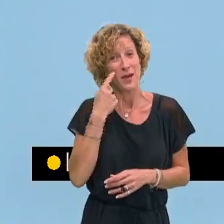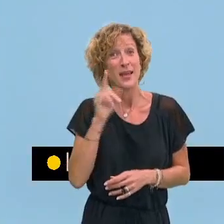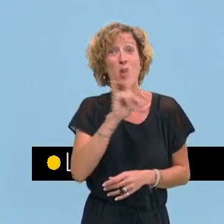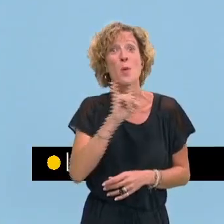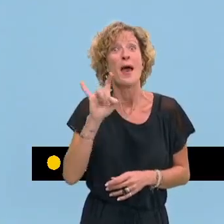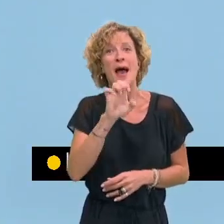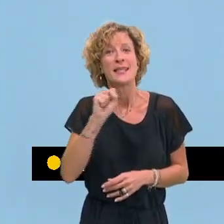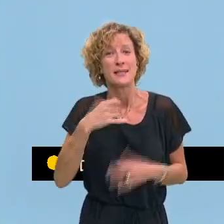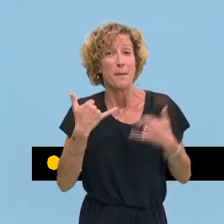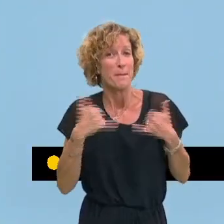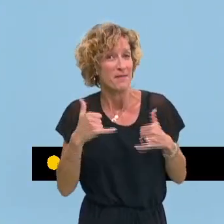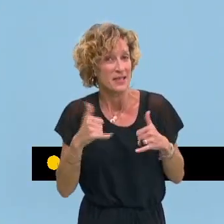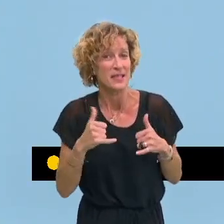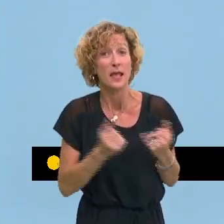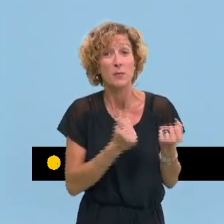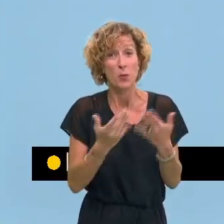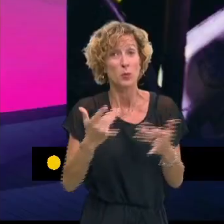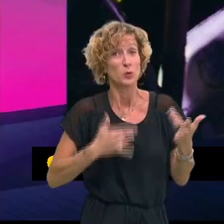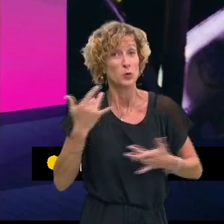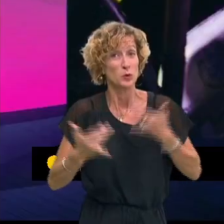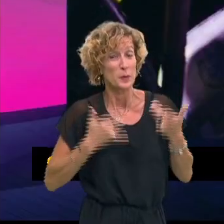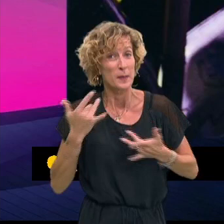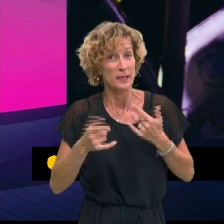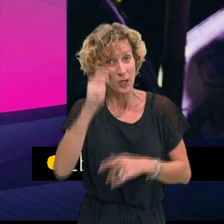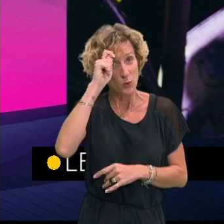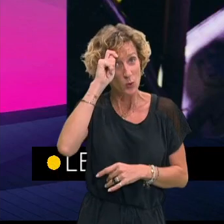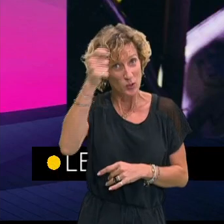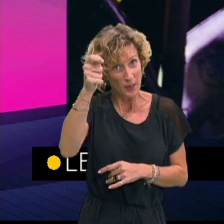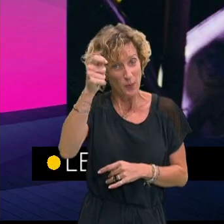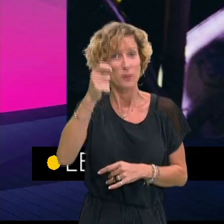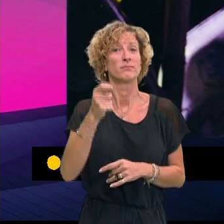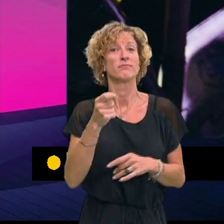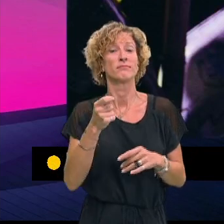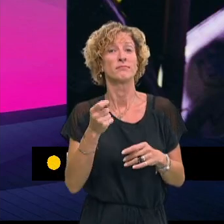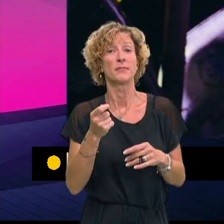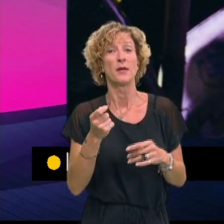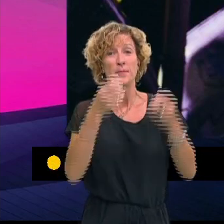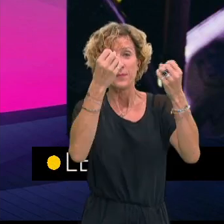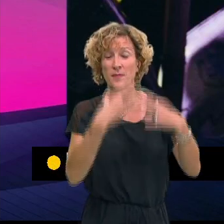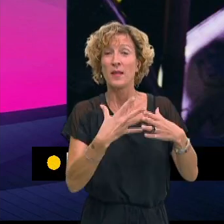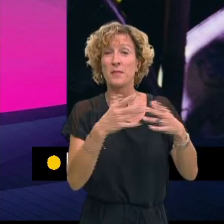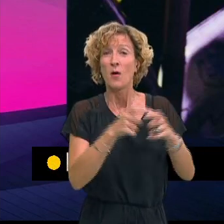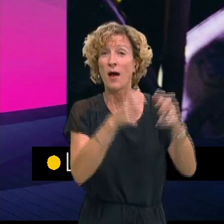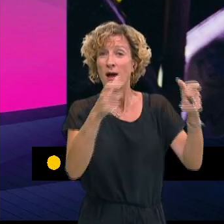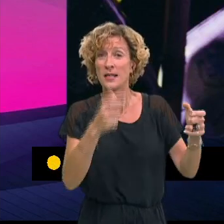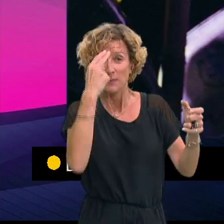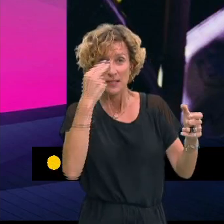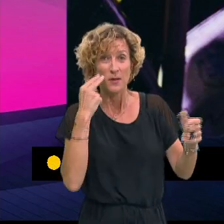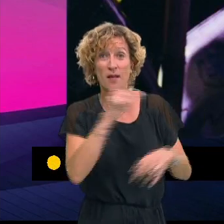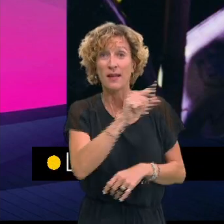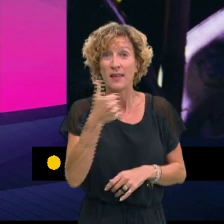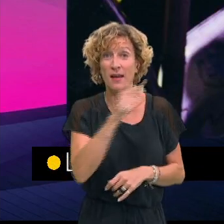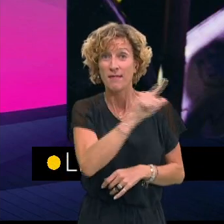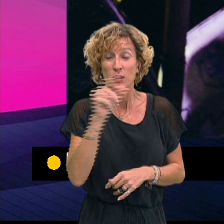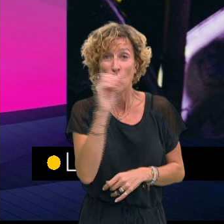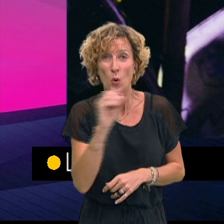pas dit son dernier mot. Il propose son spectacle Coup de chapeau. Ça se passera à l'Espace de Saint-Paul les 21 et 22 octobre.